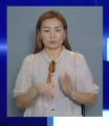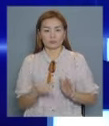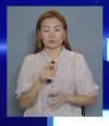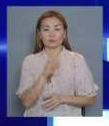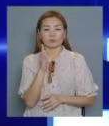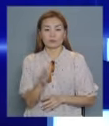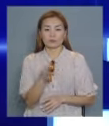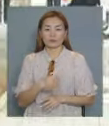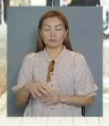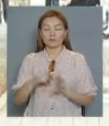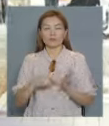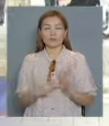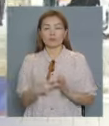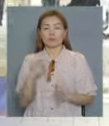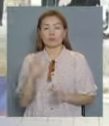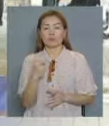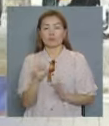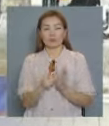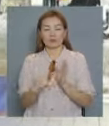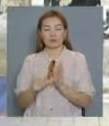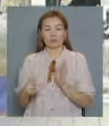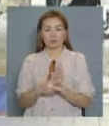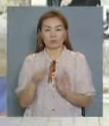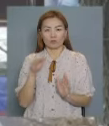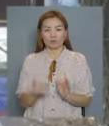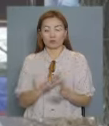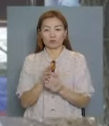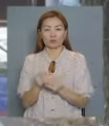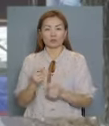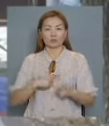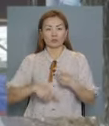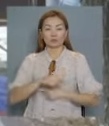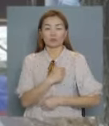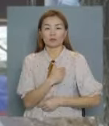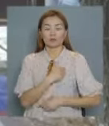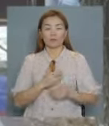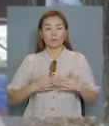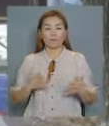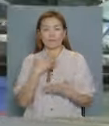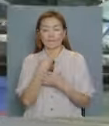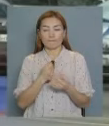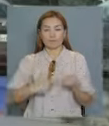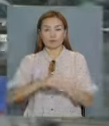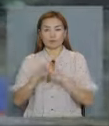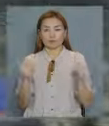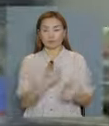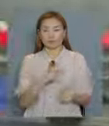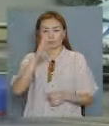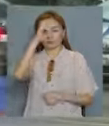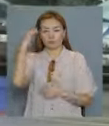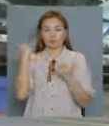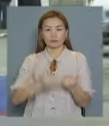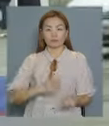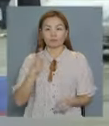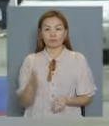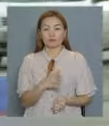грантов. По области планируется предоставить 268 грантов. Предпринимателю, желающему открыть или расширить свой бизнес, государство